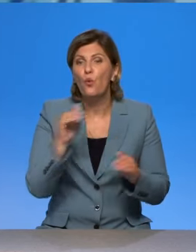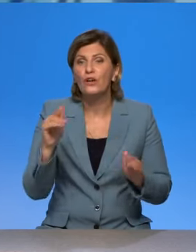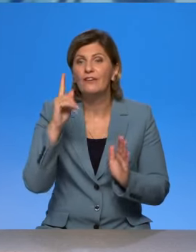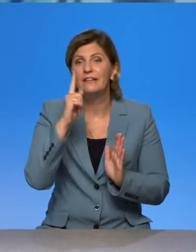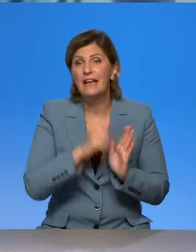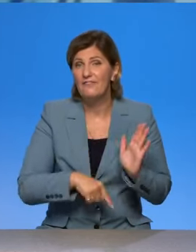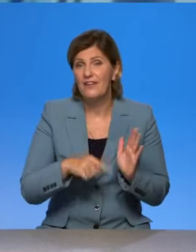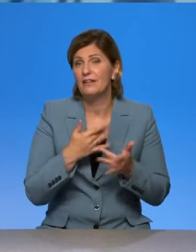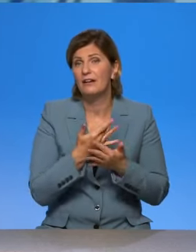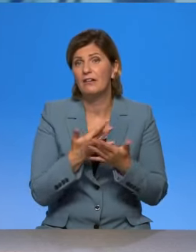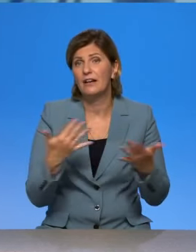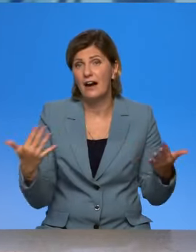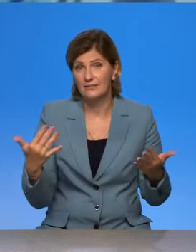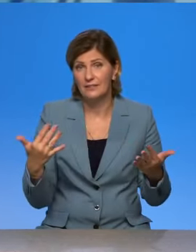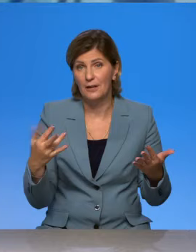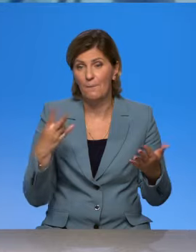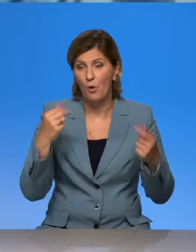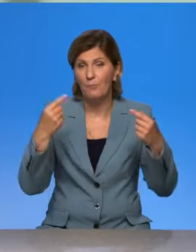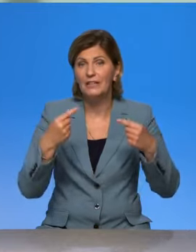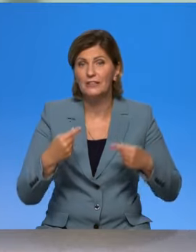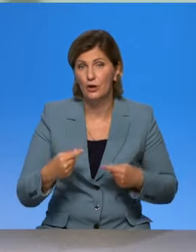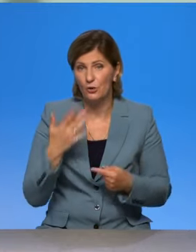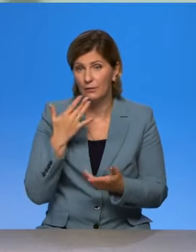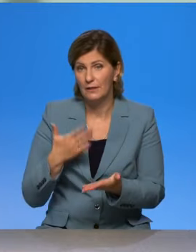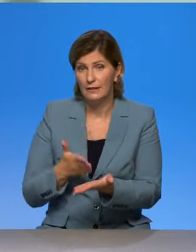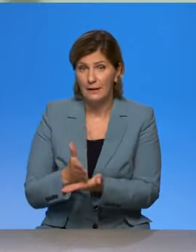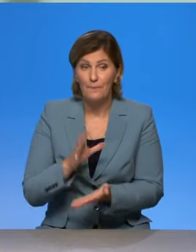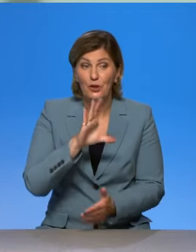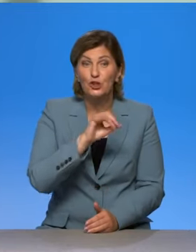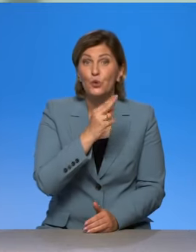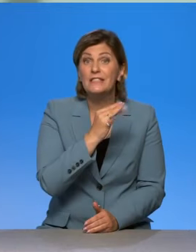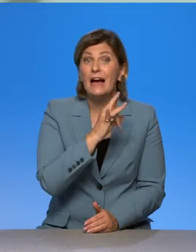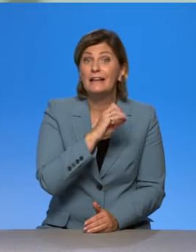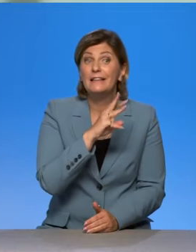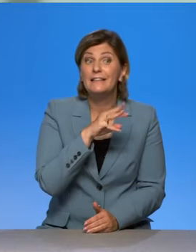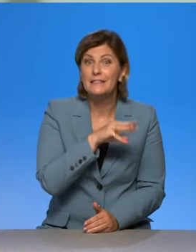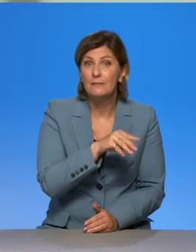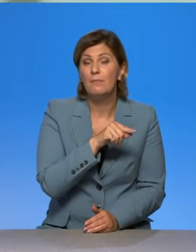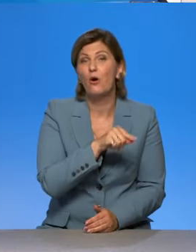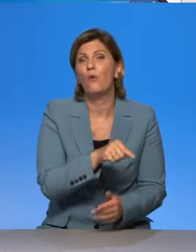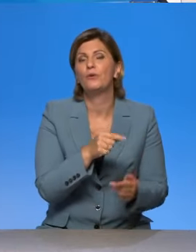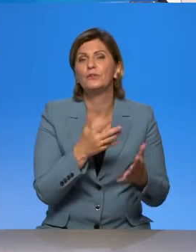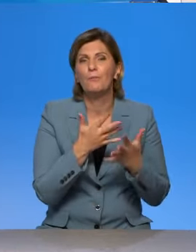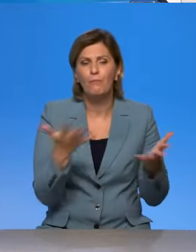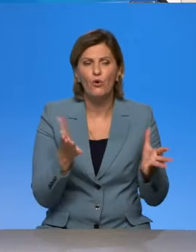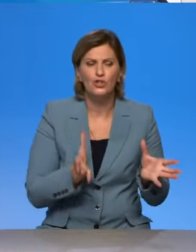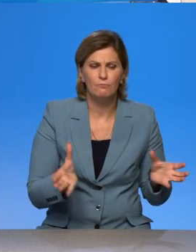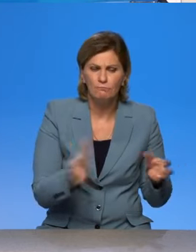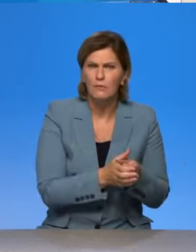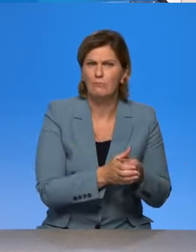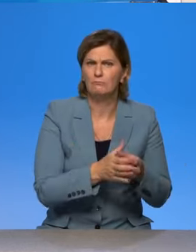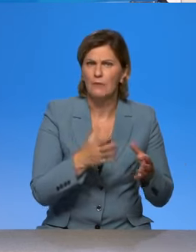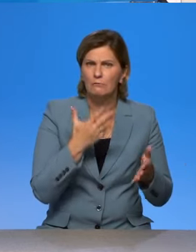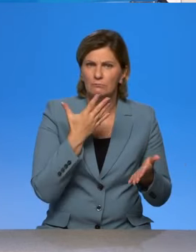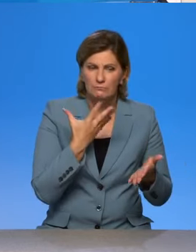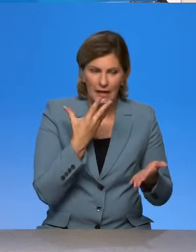определенном политико-экономическом строе, условно социализм с общими идеями, больше располагает к сплоченности, командному духу и